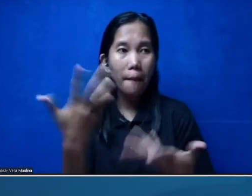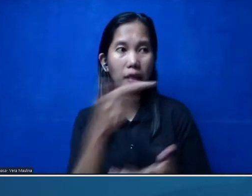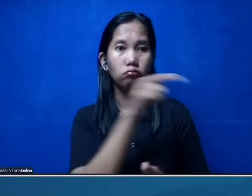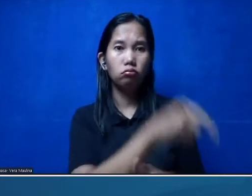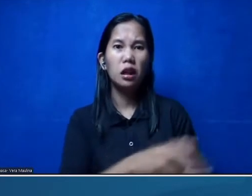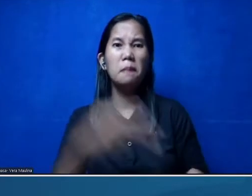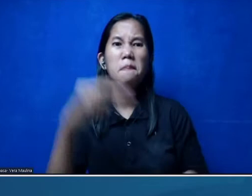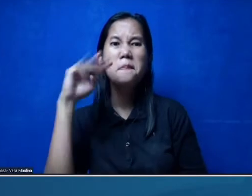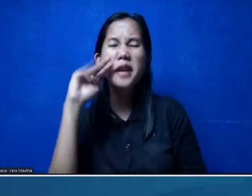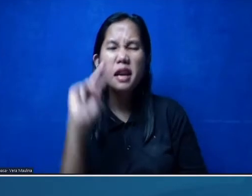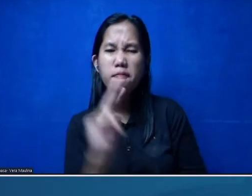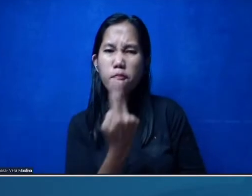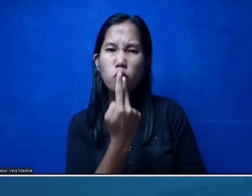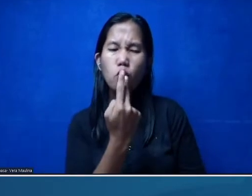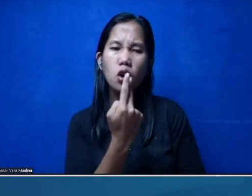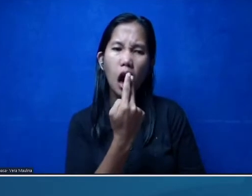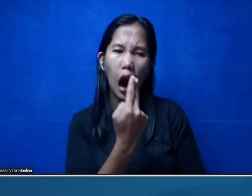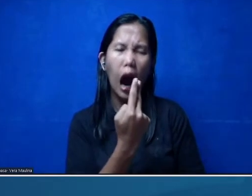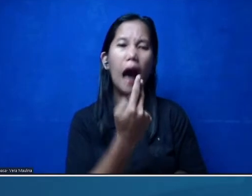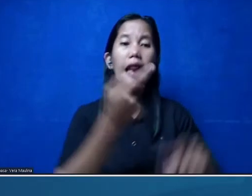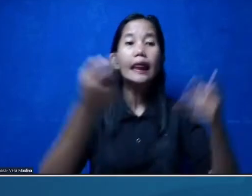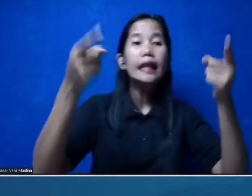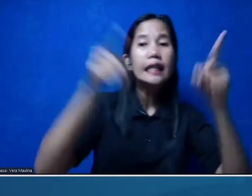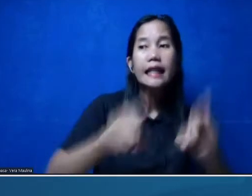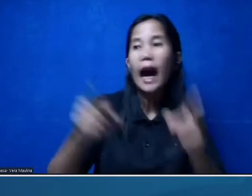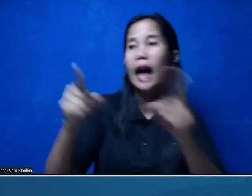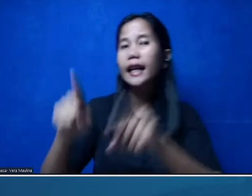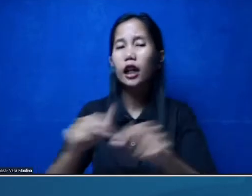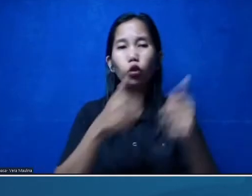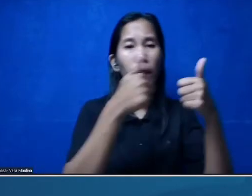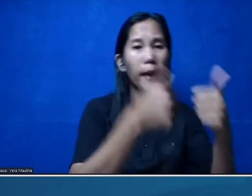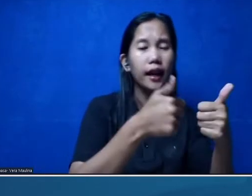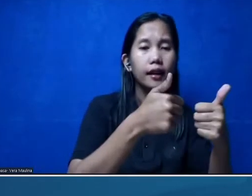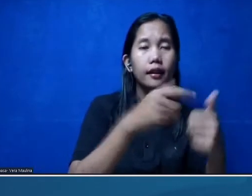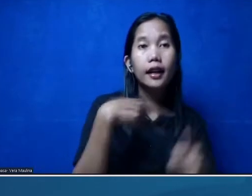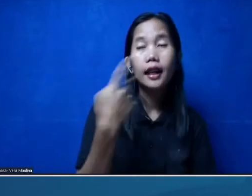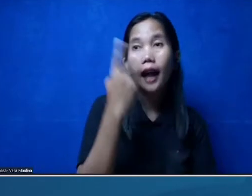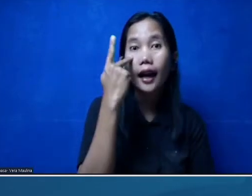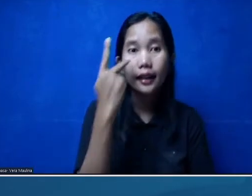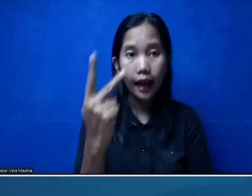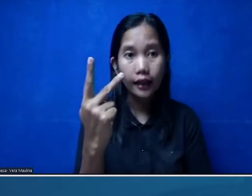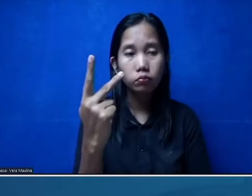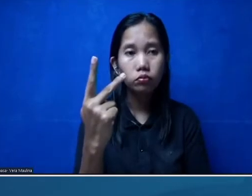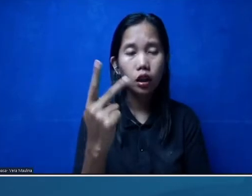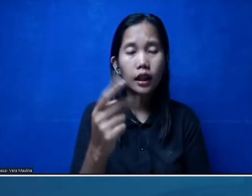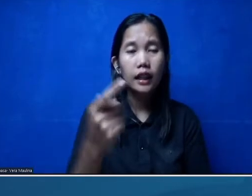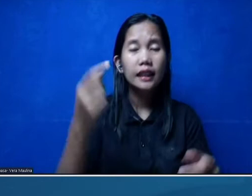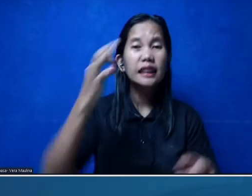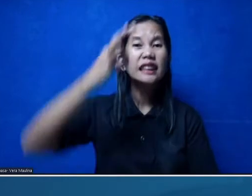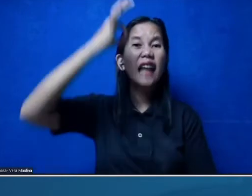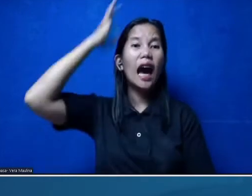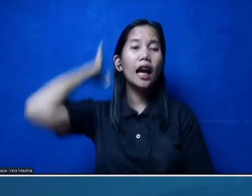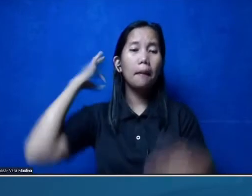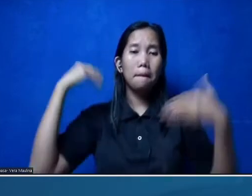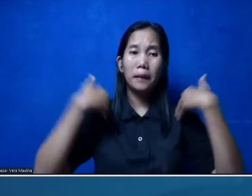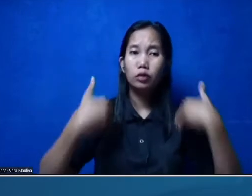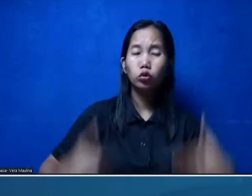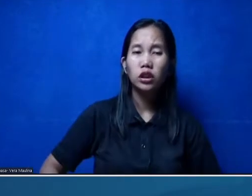terjadi ketika setelah manusia diciptakan Um ini ada manusia maka